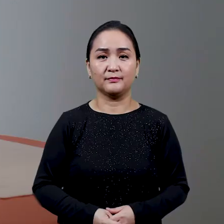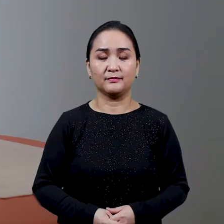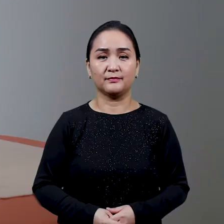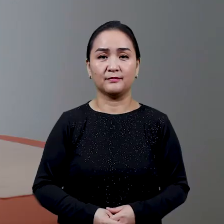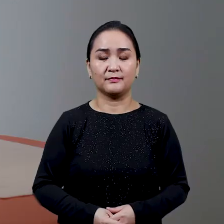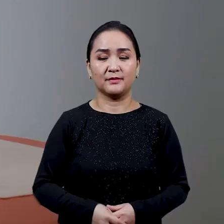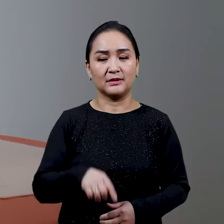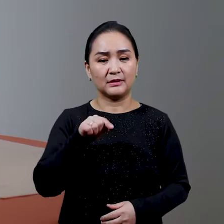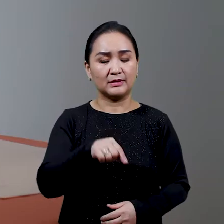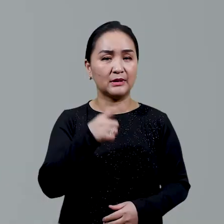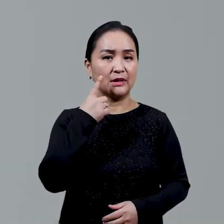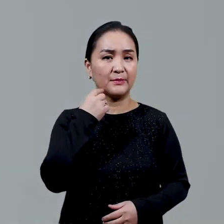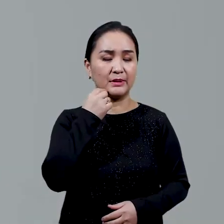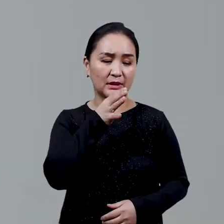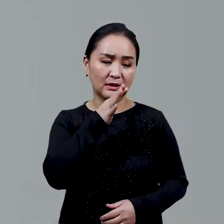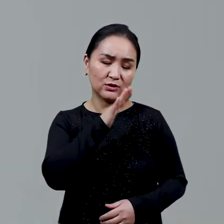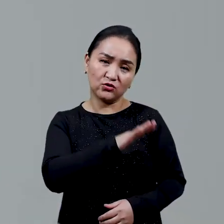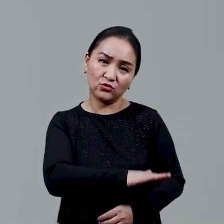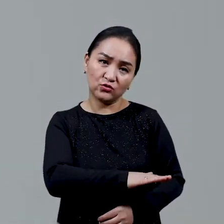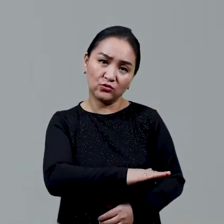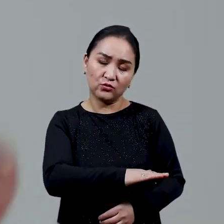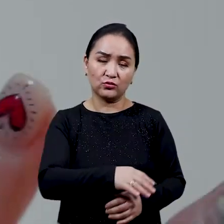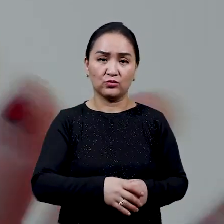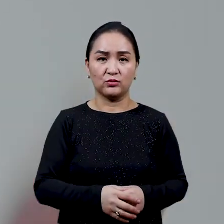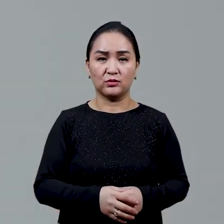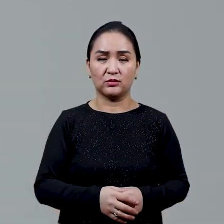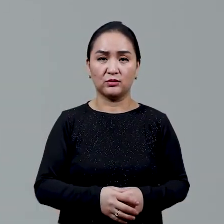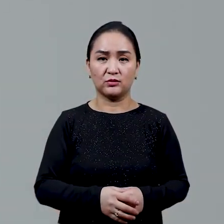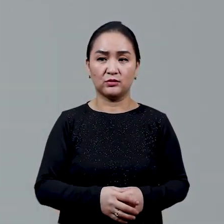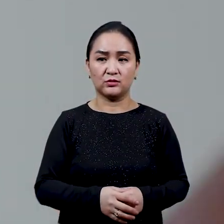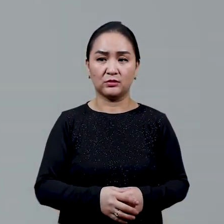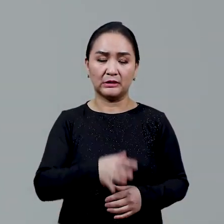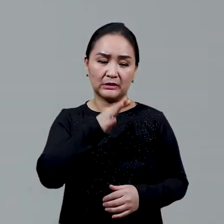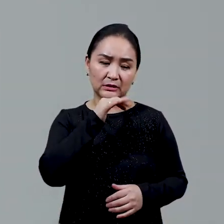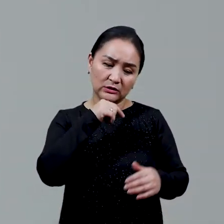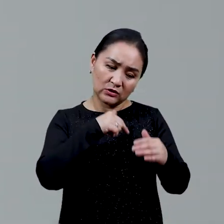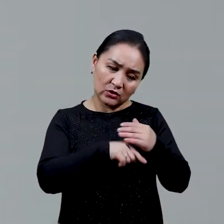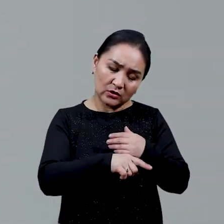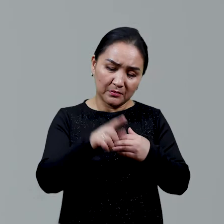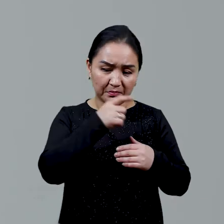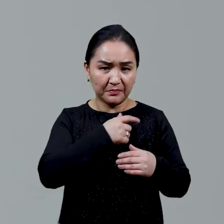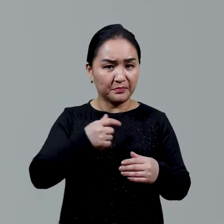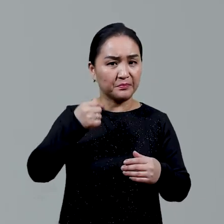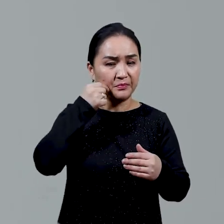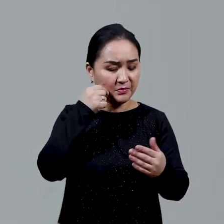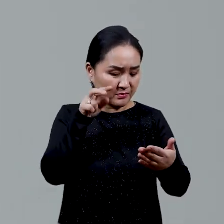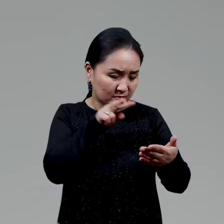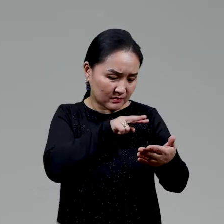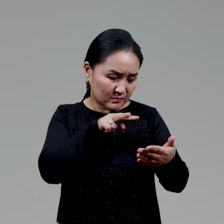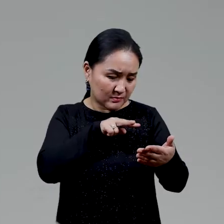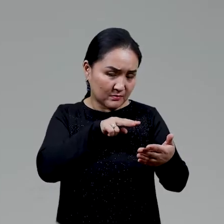Энэ эмэгтэй одоо яг нөгөө баг насных нь тэр үед орж одоо оронд нь орж унших